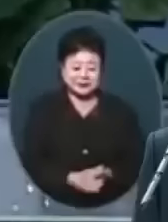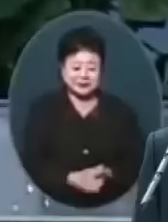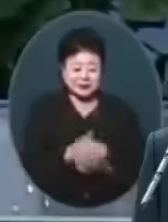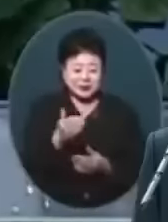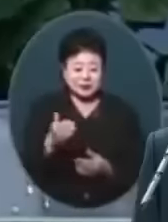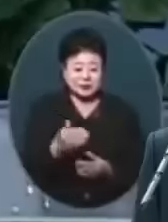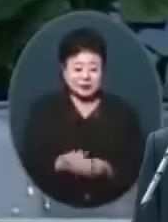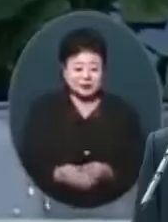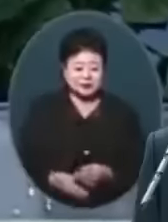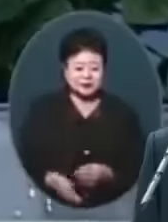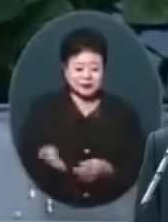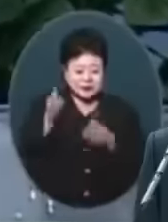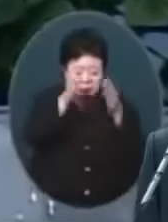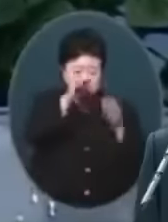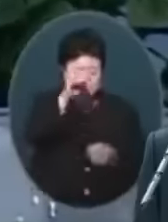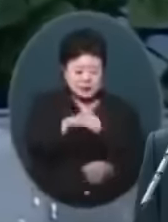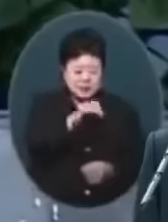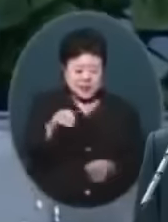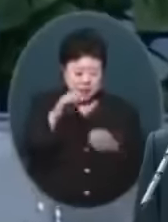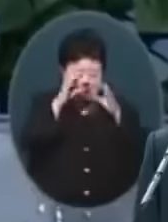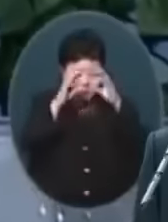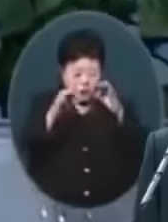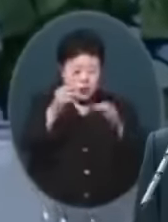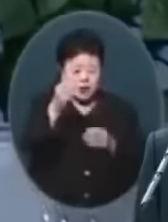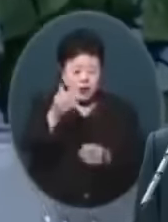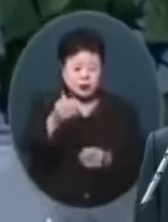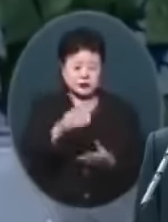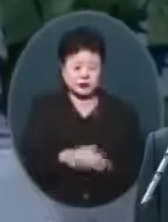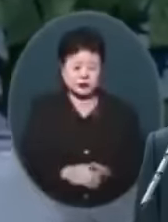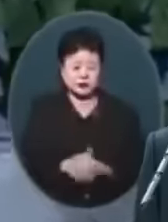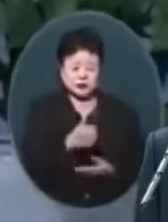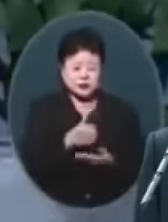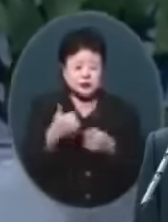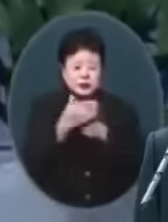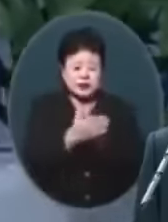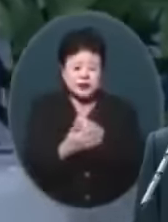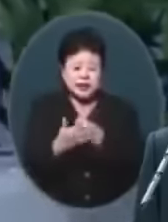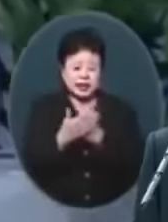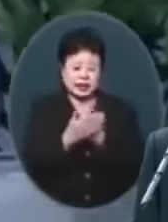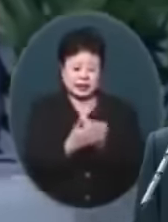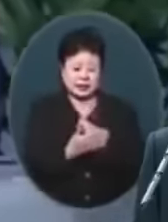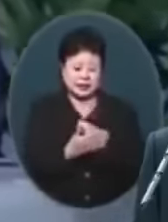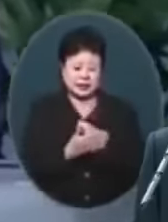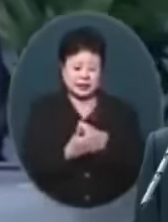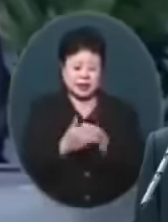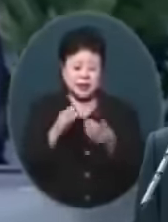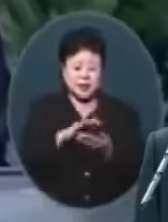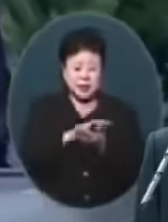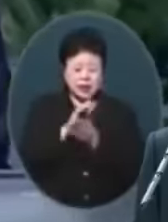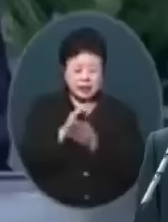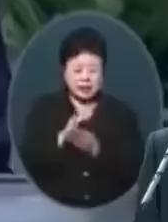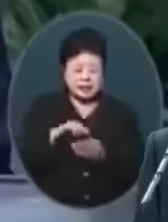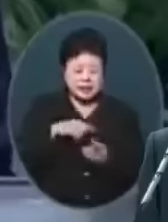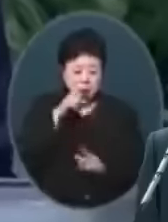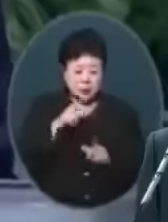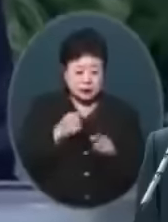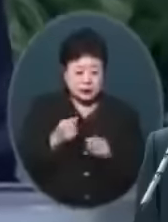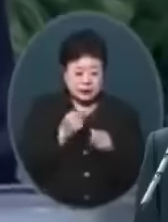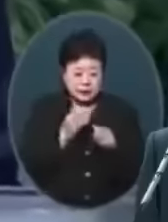여러분 갈보리 십자가를 바라보고 여러분을 주님의 은혜로 변화된 자화상을